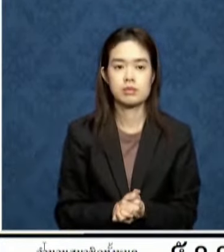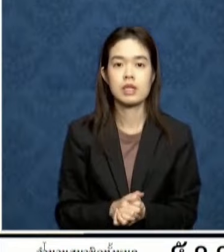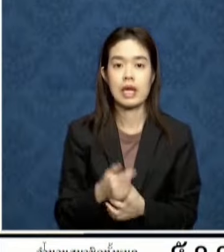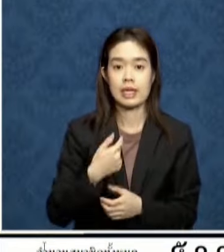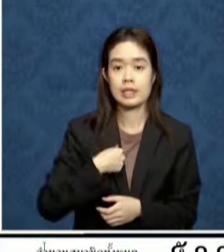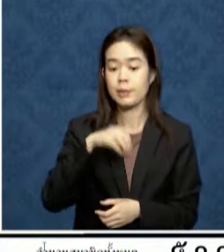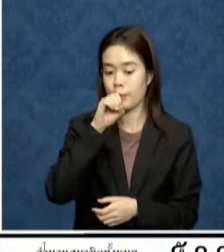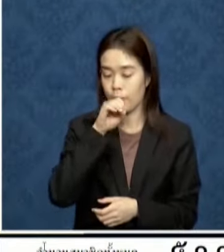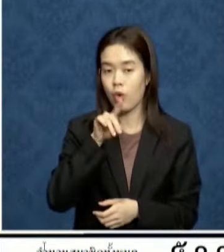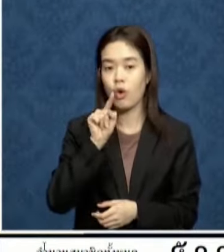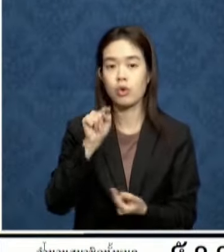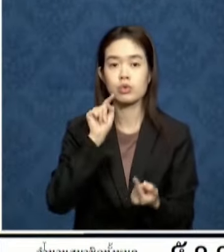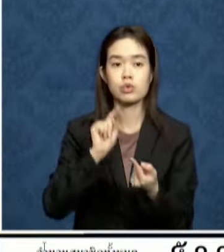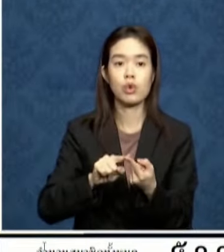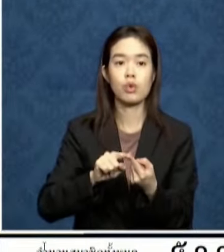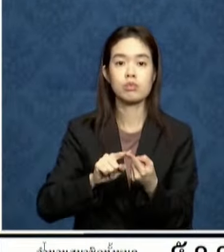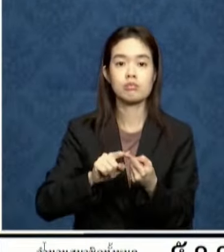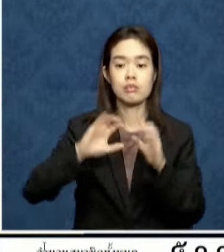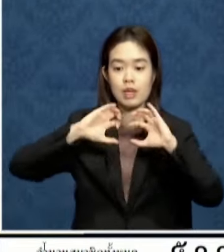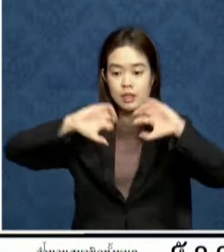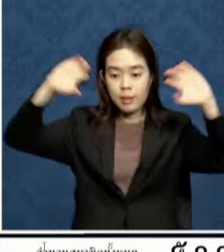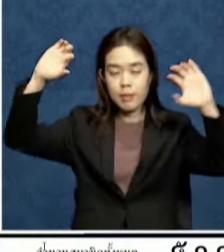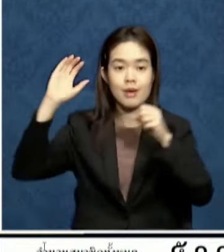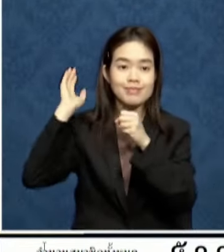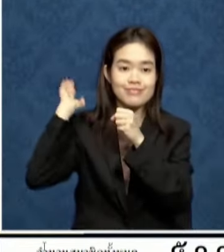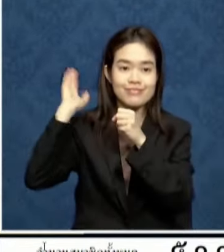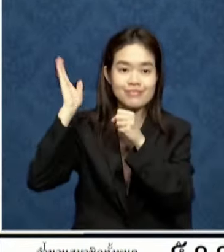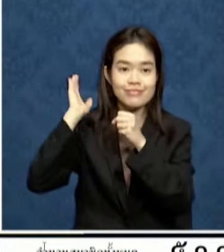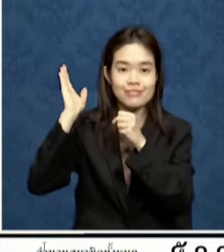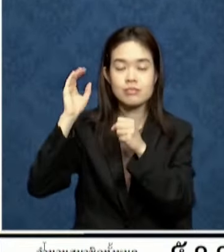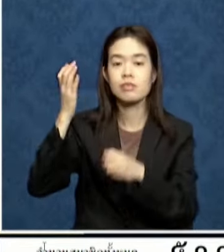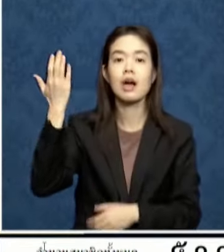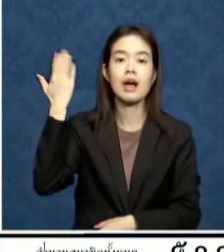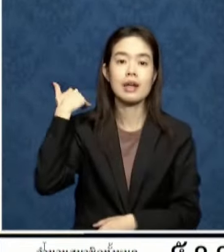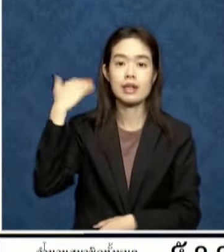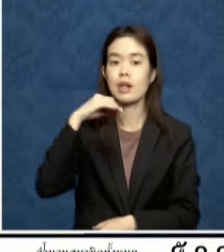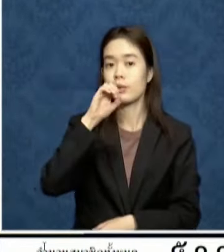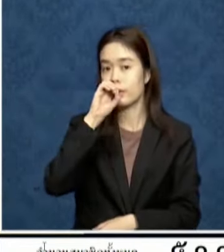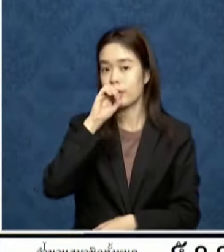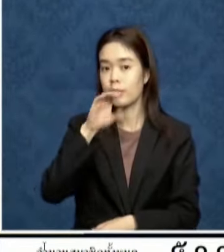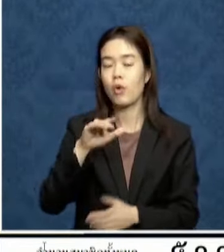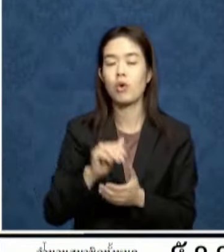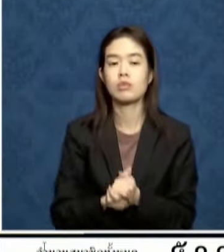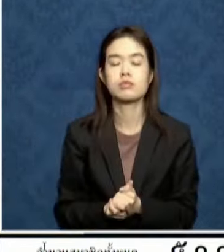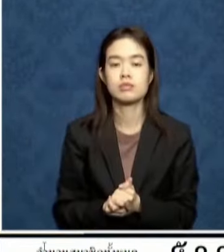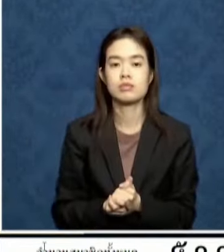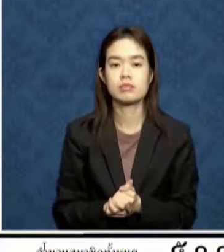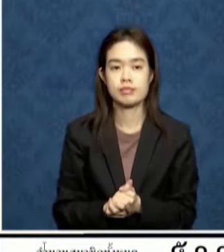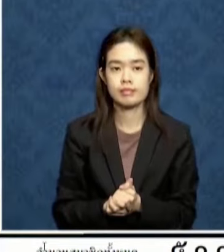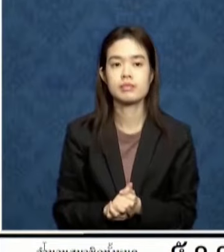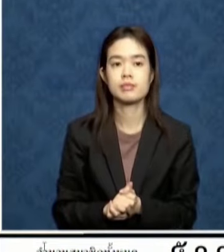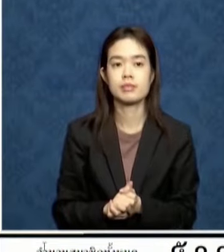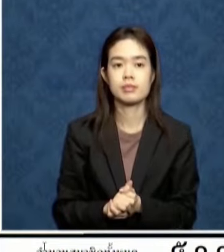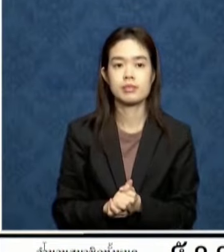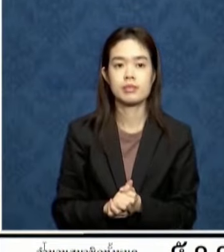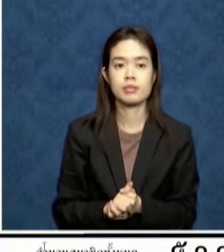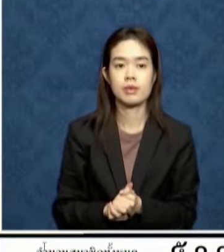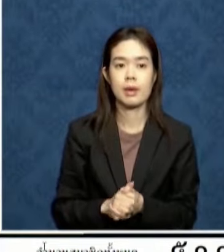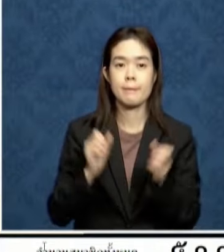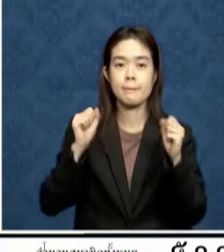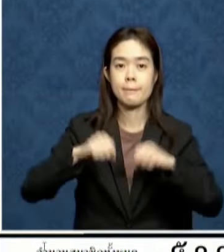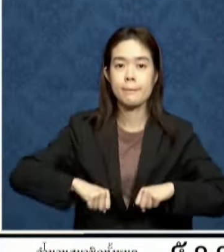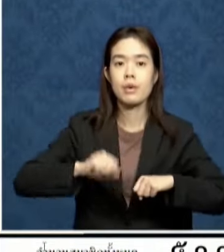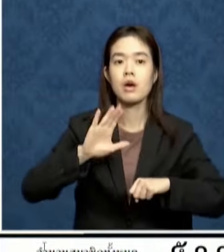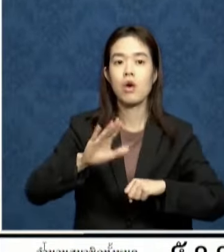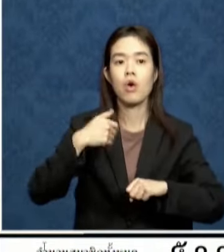ว่าคำพูดของโฆษกรัฐบาลที่ได้แถลงไว้หลังวันประชุมวันนั้นว่าประชามติครั้งแรกนั้นจะเกิดขึ้นในช่วงระหว่าง21